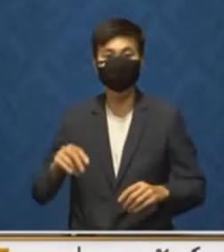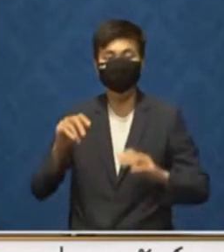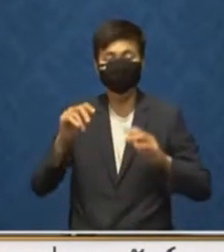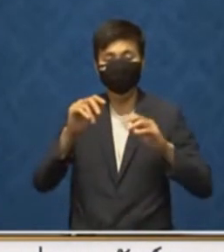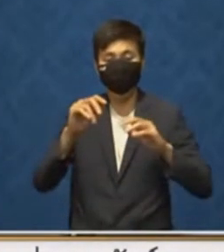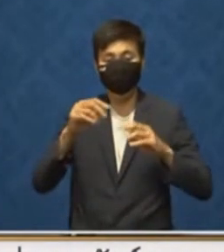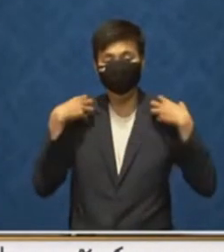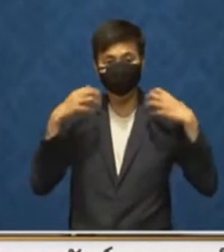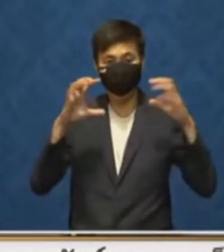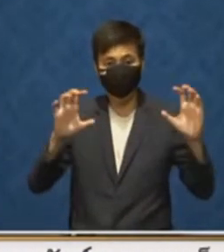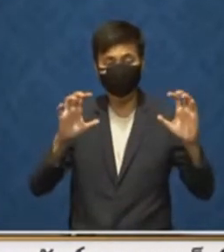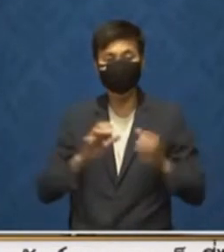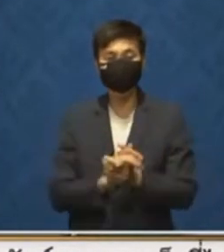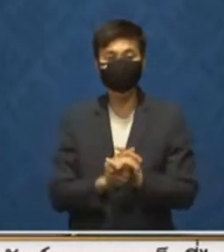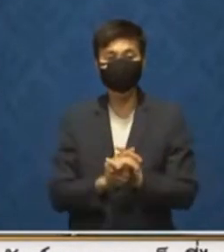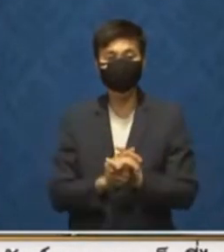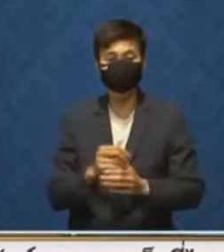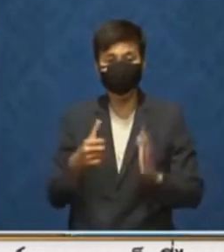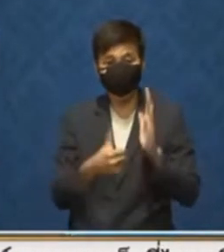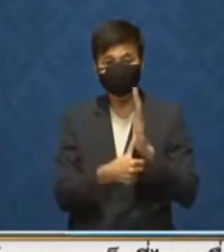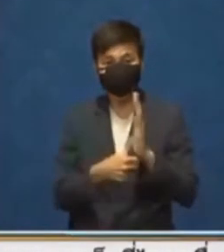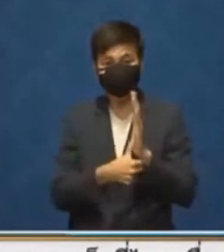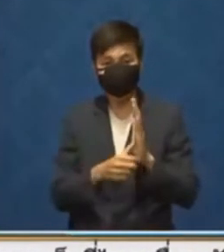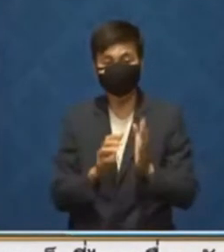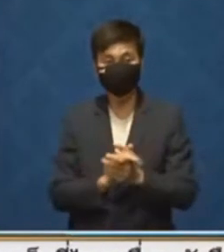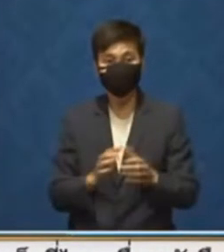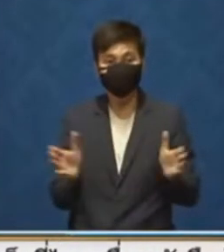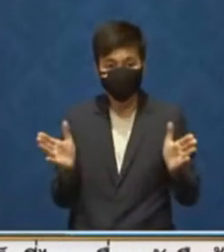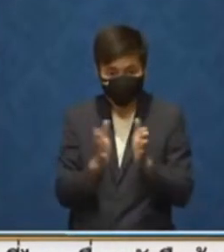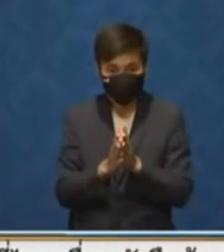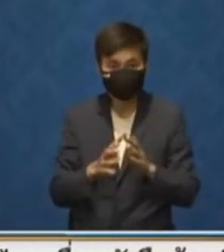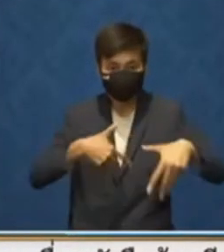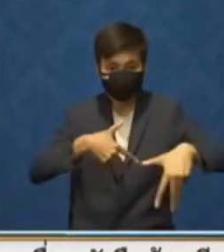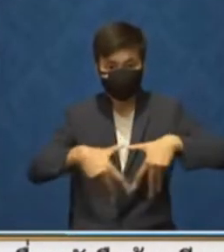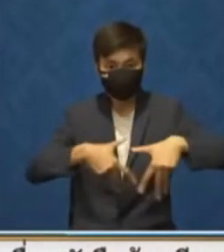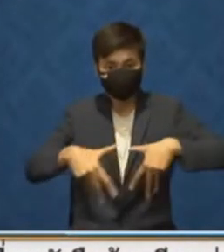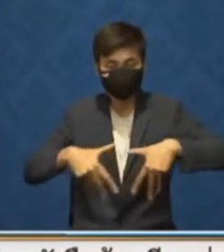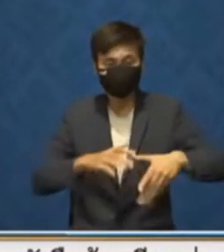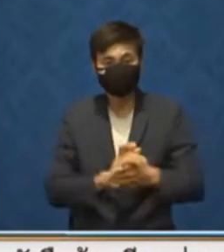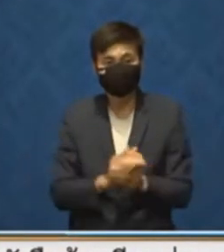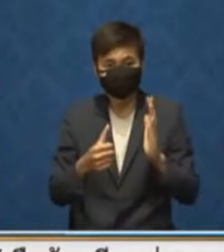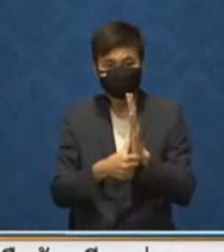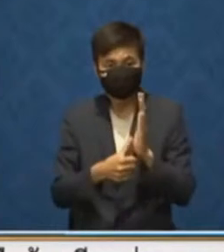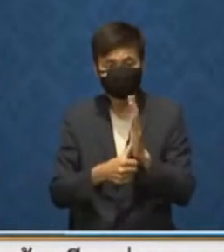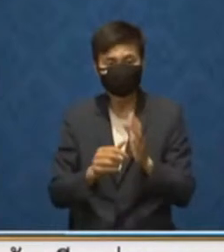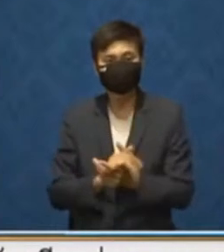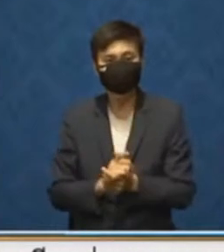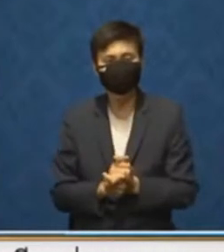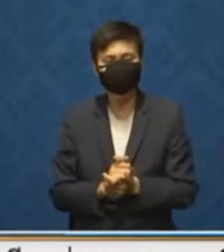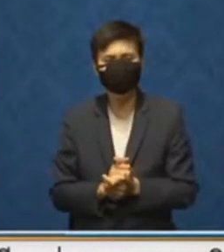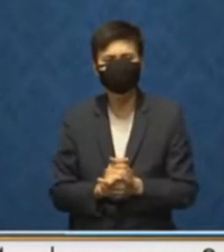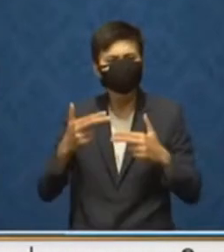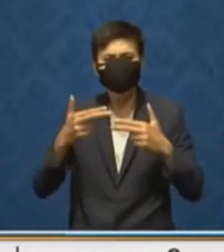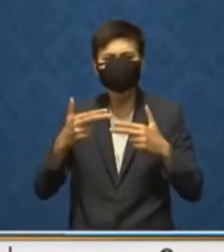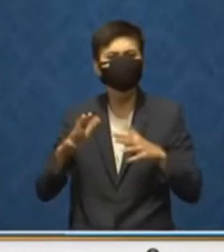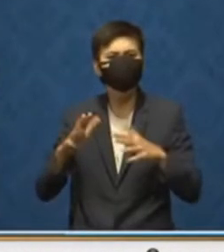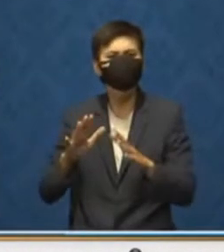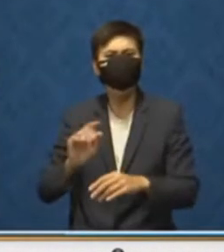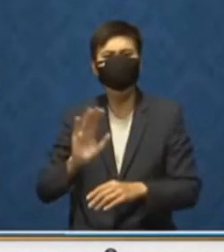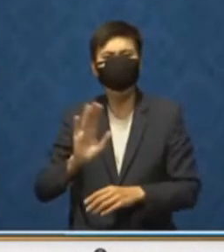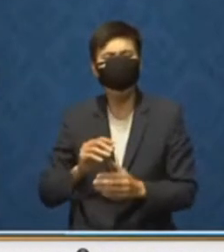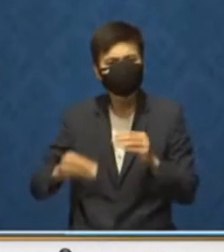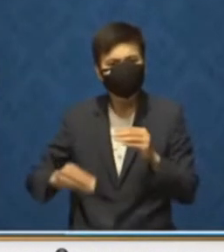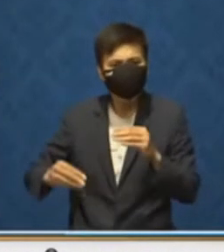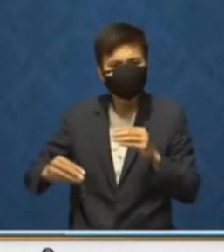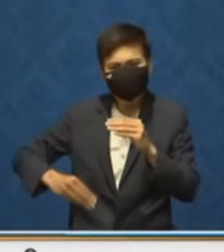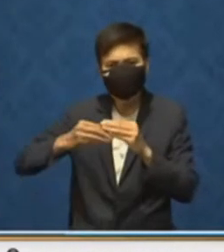โกรกจากค่ากันทิปรวมประชาชนก็เป็นนี่แหละอย่าปล่อยให้ขึ้นราคาเสร็จแล้วหาเงิน